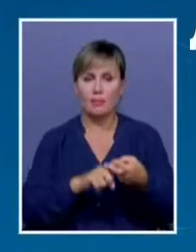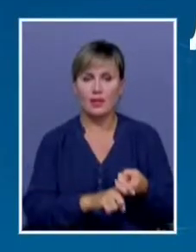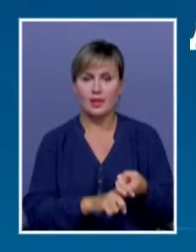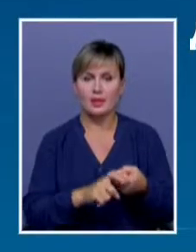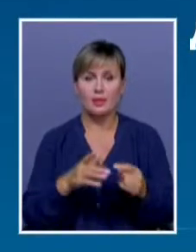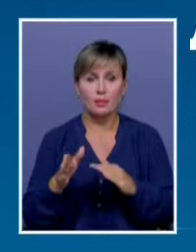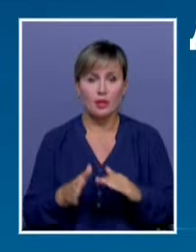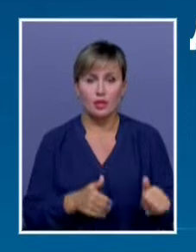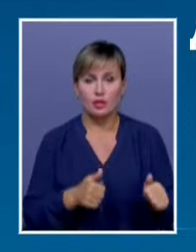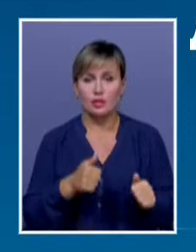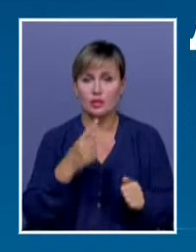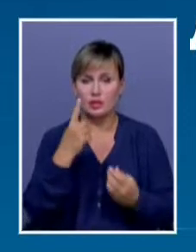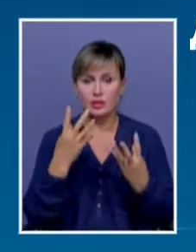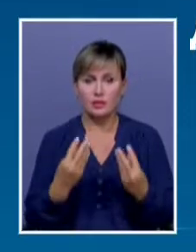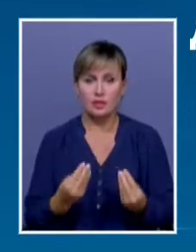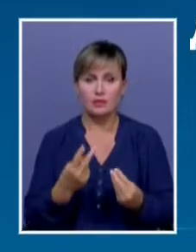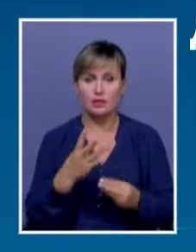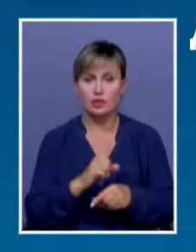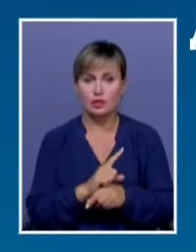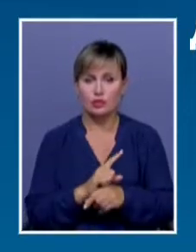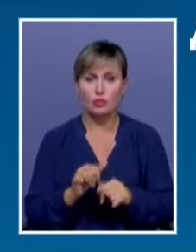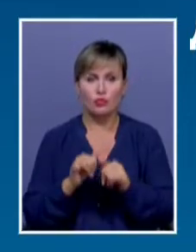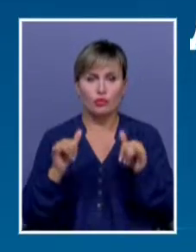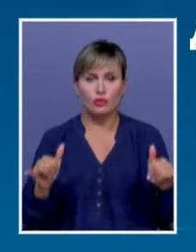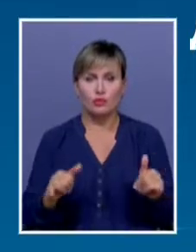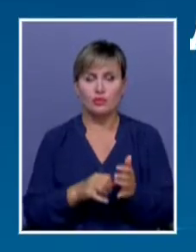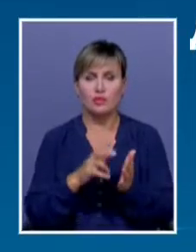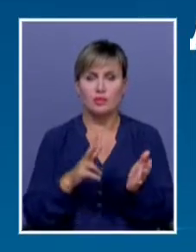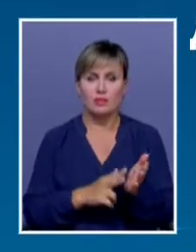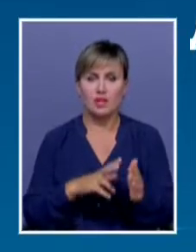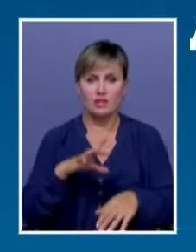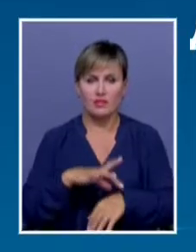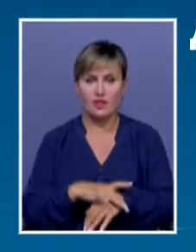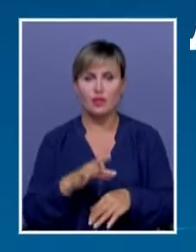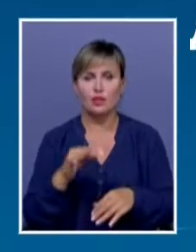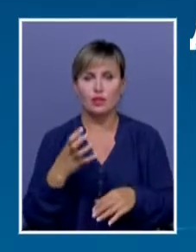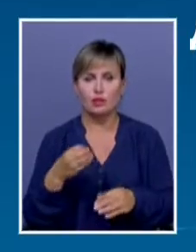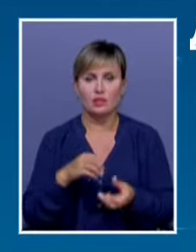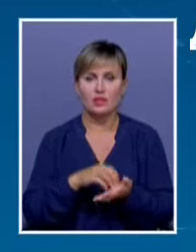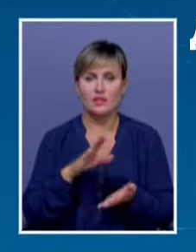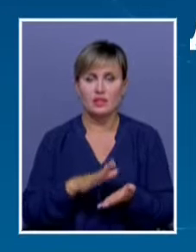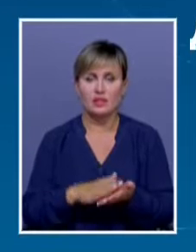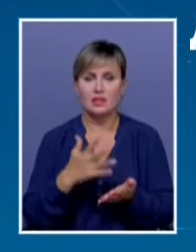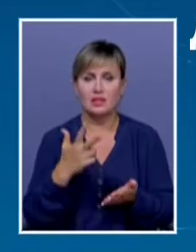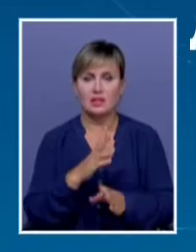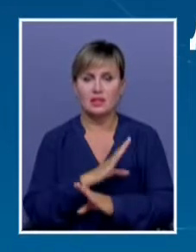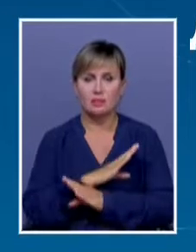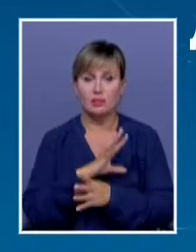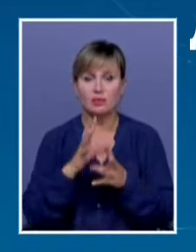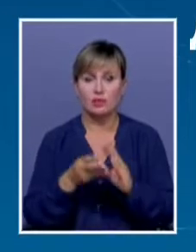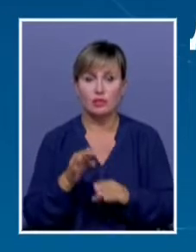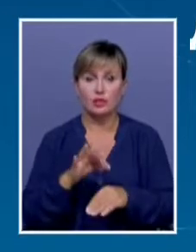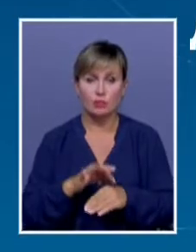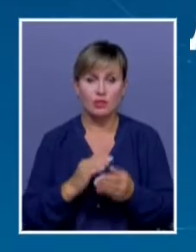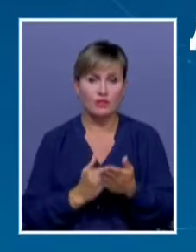За прошедшие 24 часа статистика увеличилась на 18 фактов. Кроме того, зафиксировано 3 смерти, всего